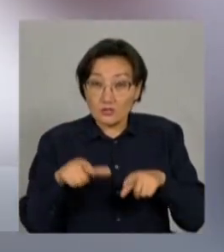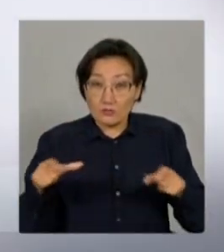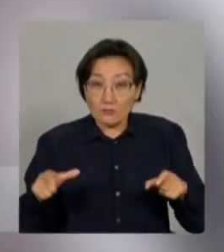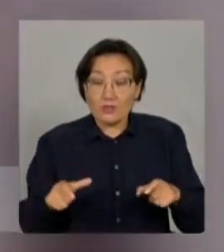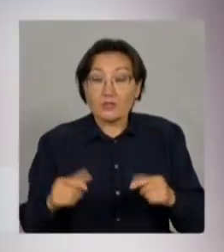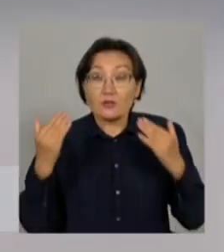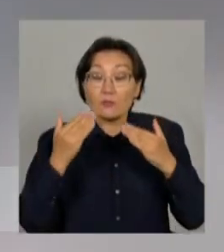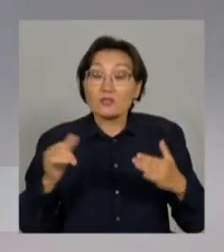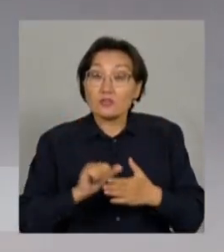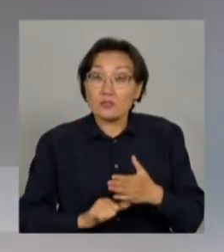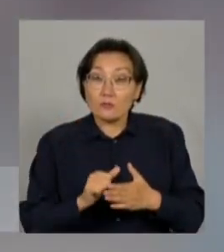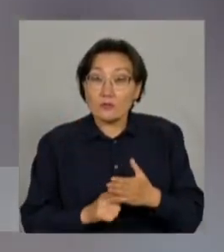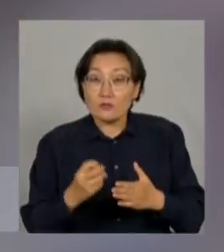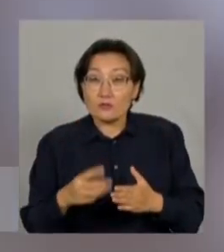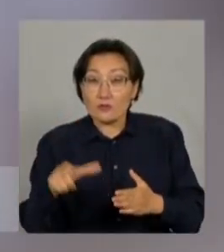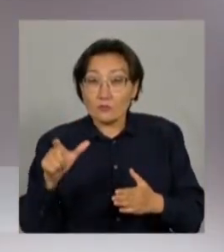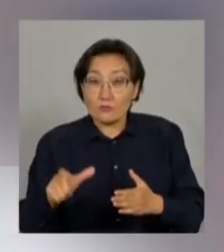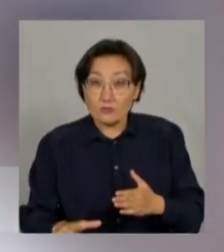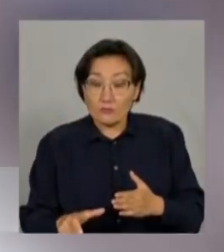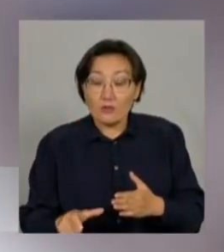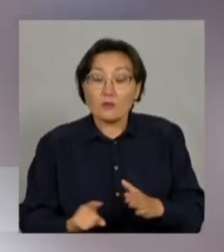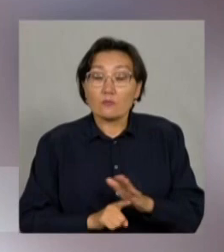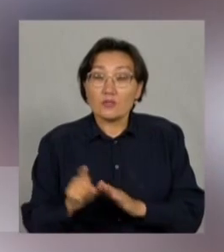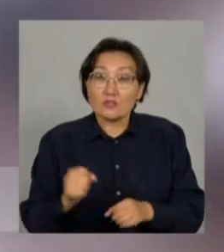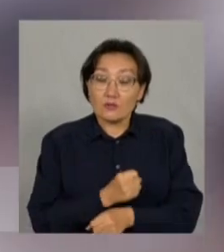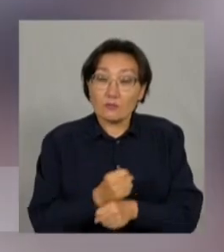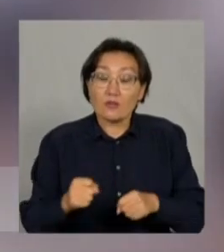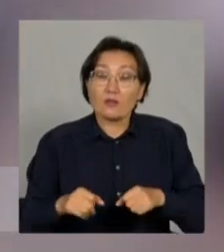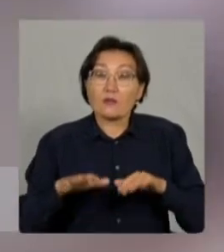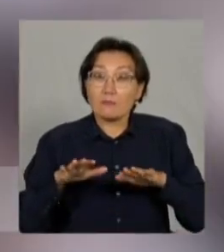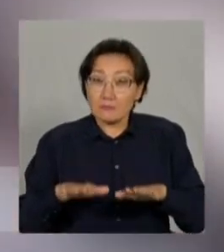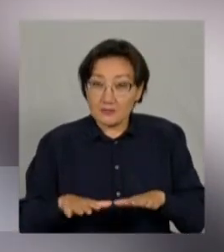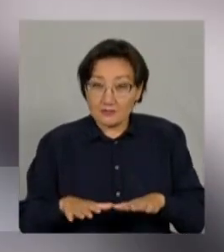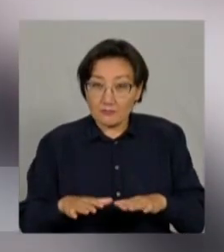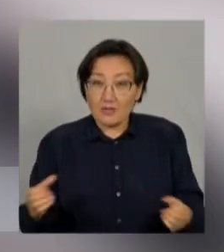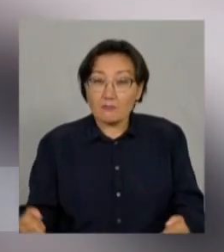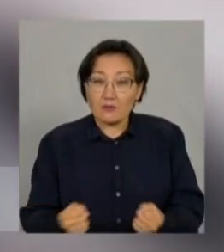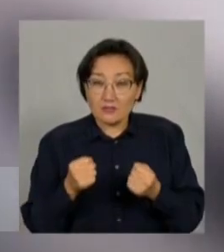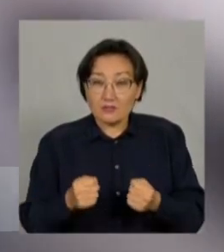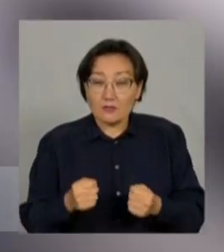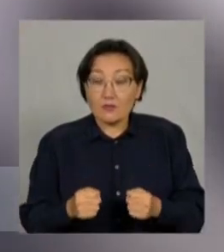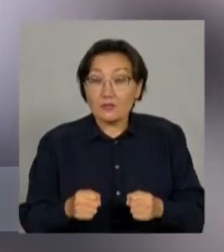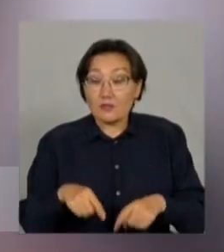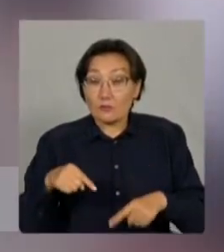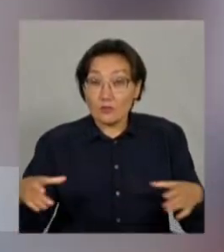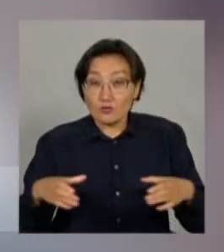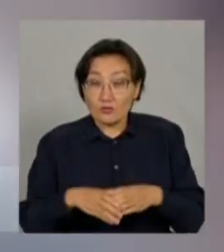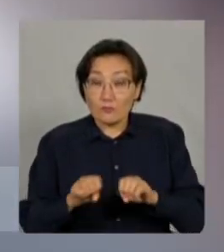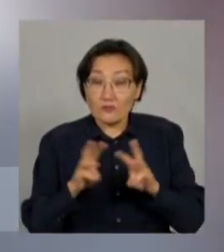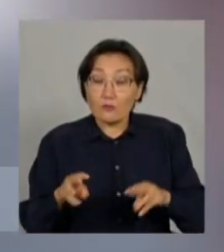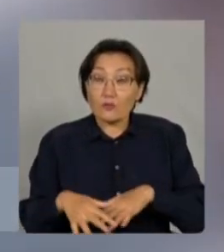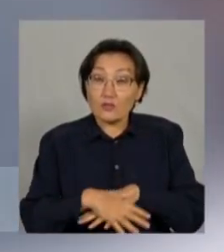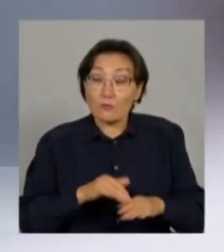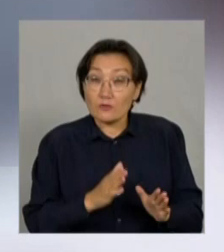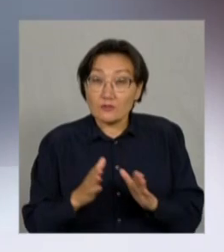По неизвестным причинам некоторые из них вступили в потасовку с местными фанатами возле стадиона. Полицейские, обеспечивавшие